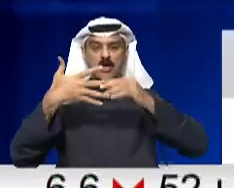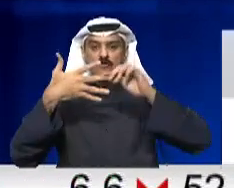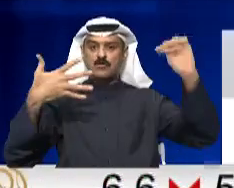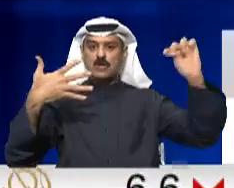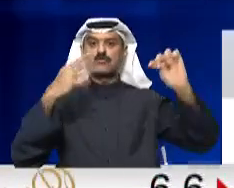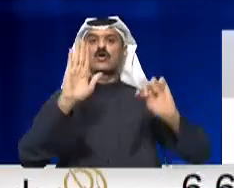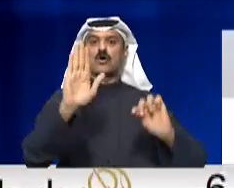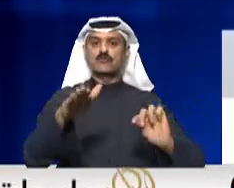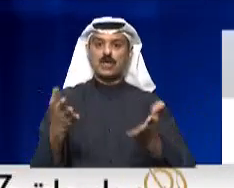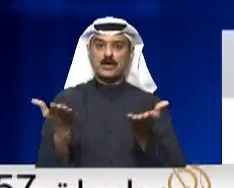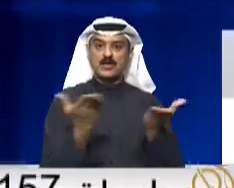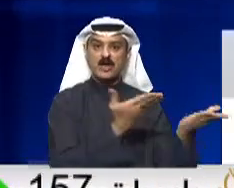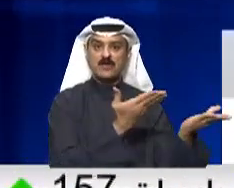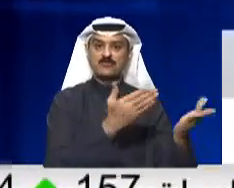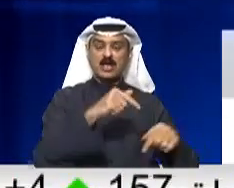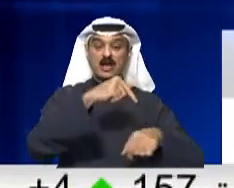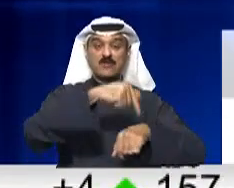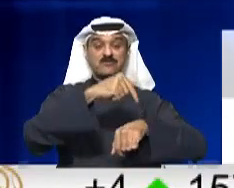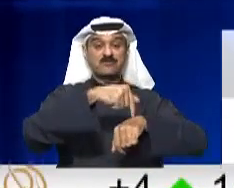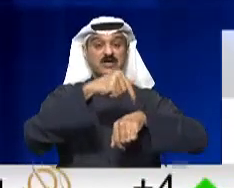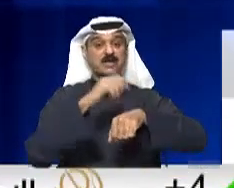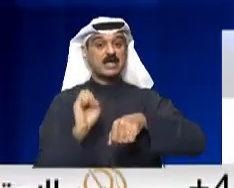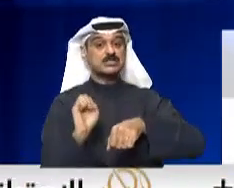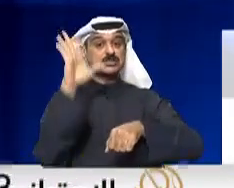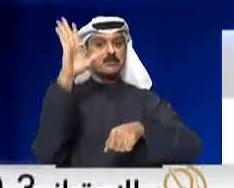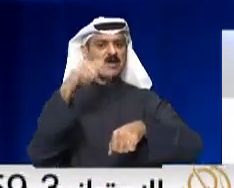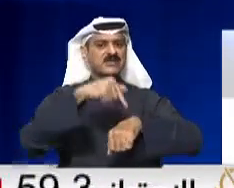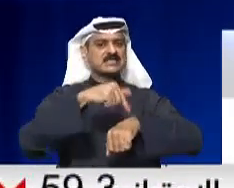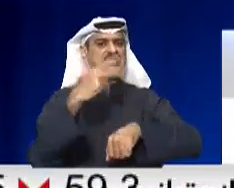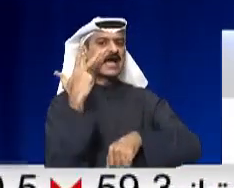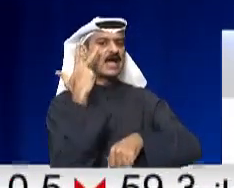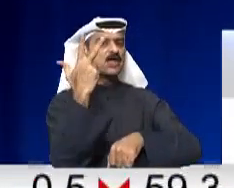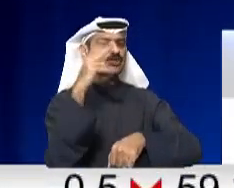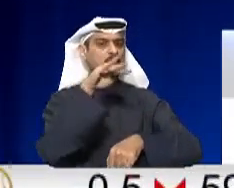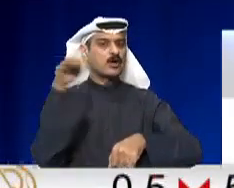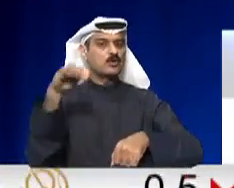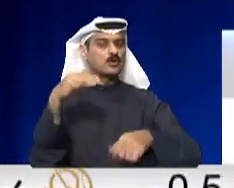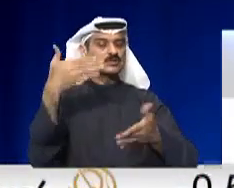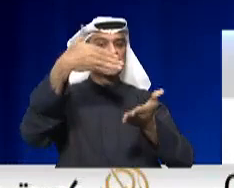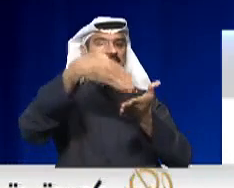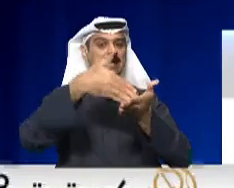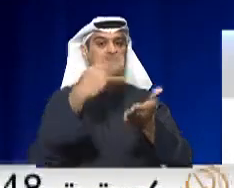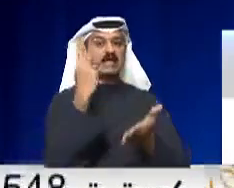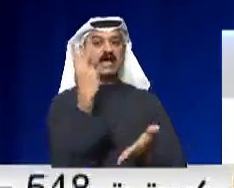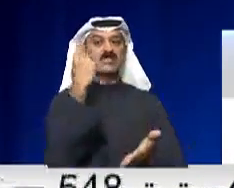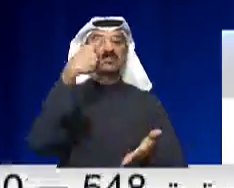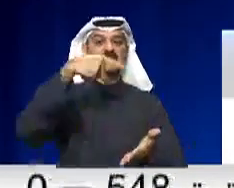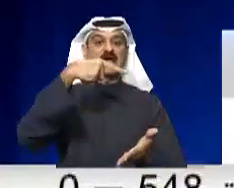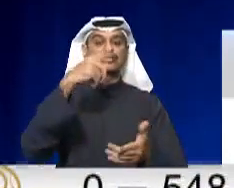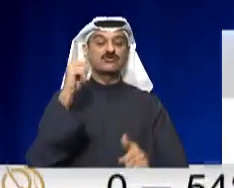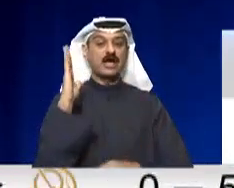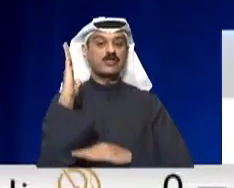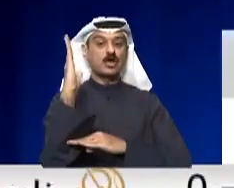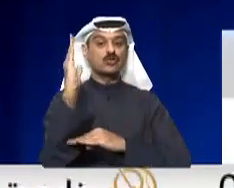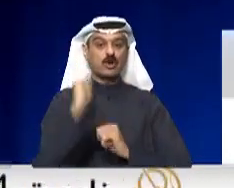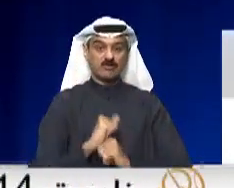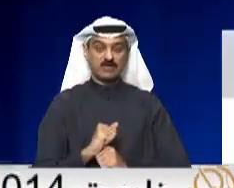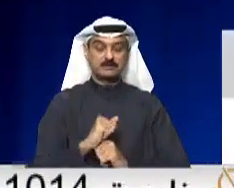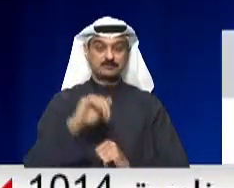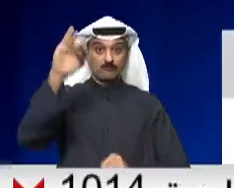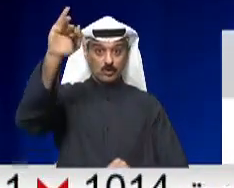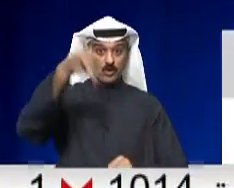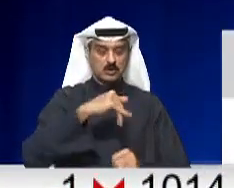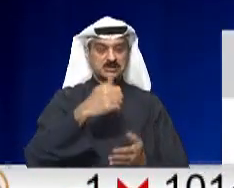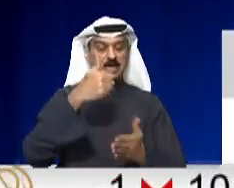للمؤسسة خلال الفترة الصباحية من الساعة 8:30 صباحا إلى 12:30 ظهرا، أو مراجعة المبنى